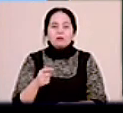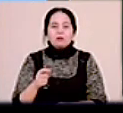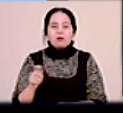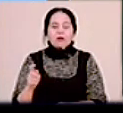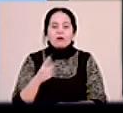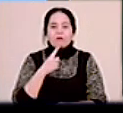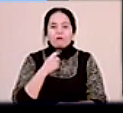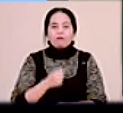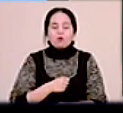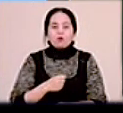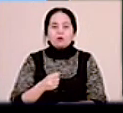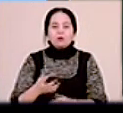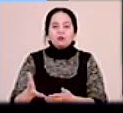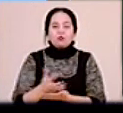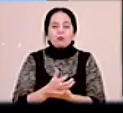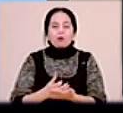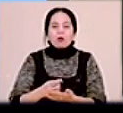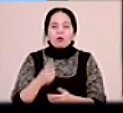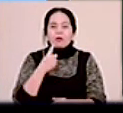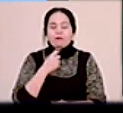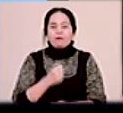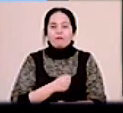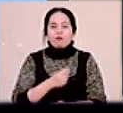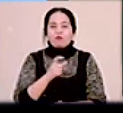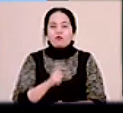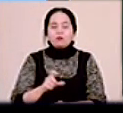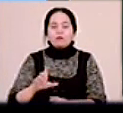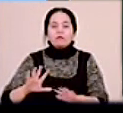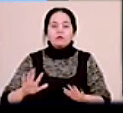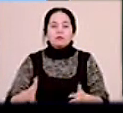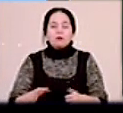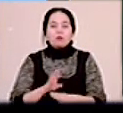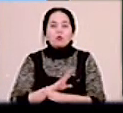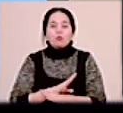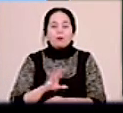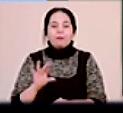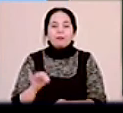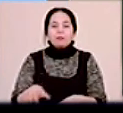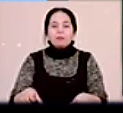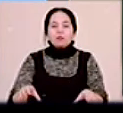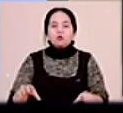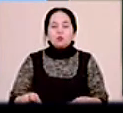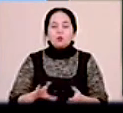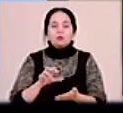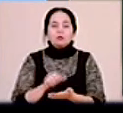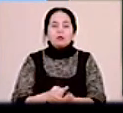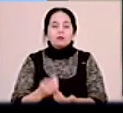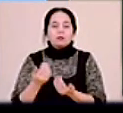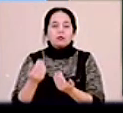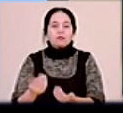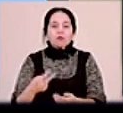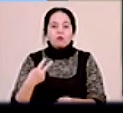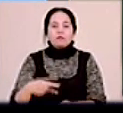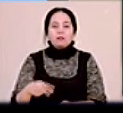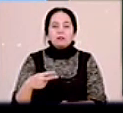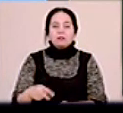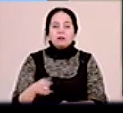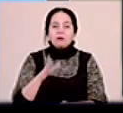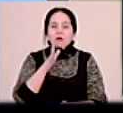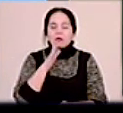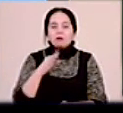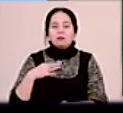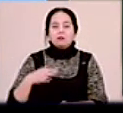могучие войска. Но внезапно умер, и престол занял его 20-летний